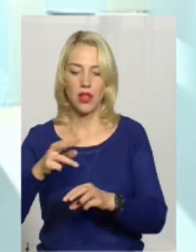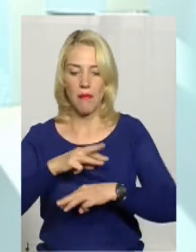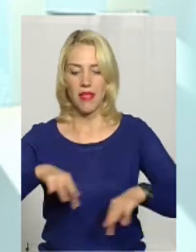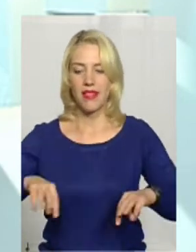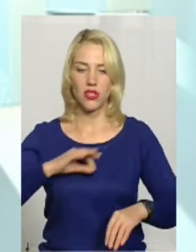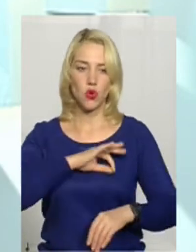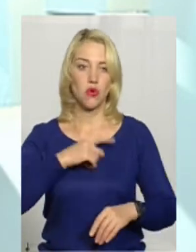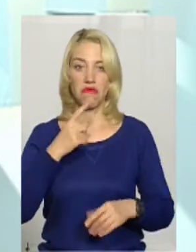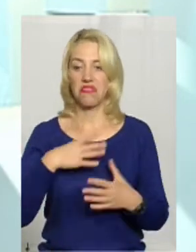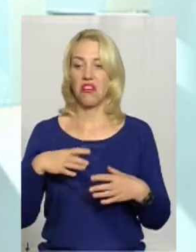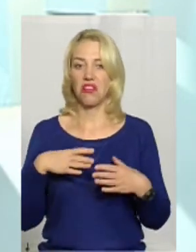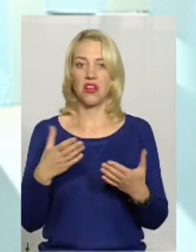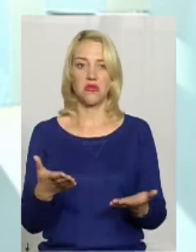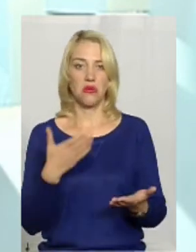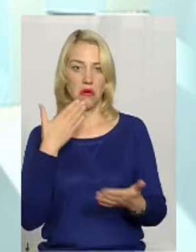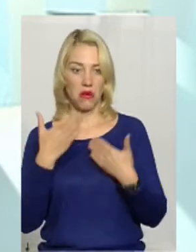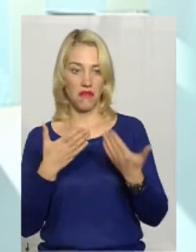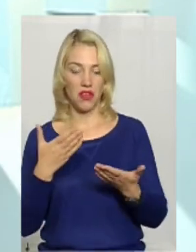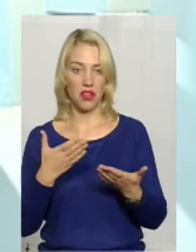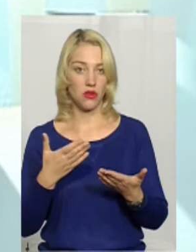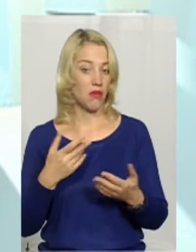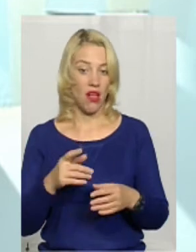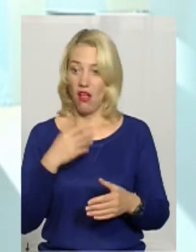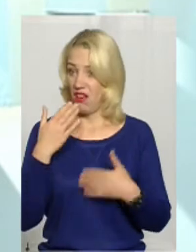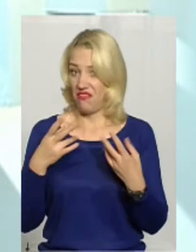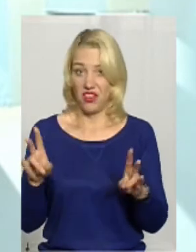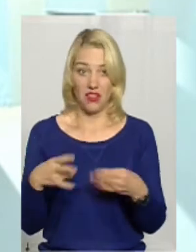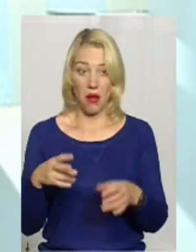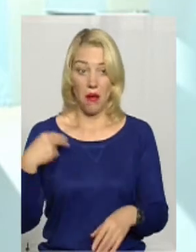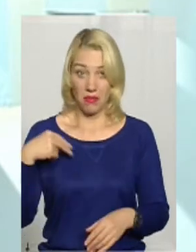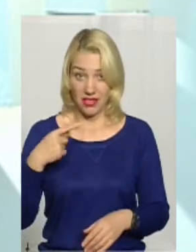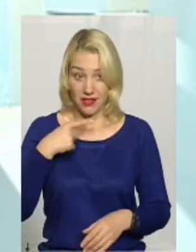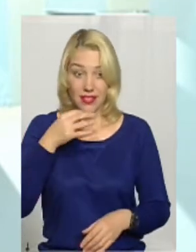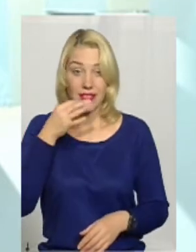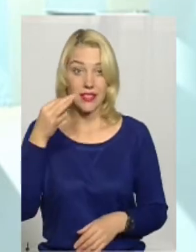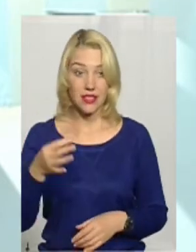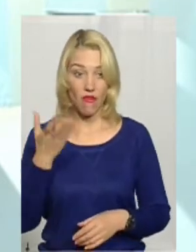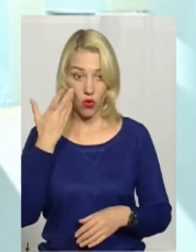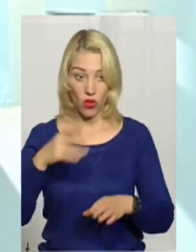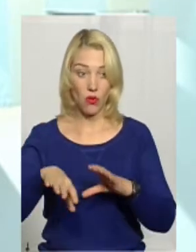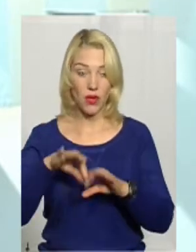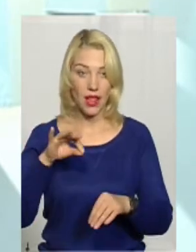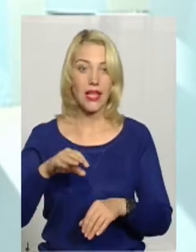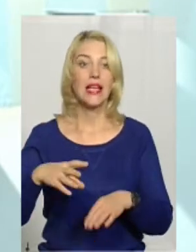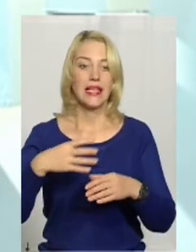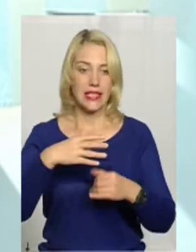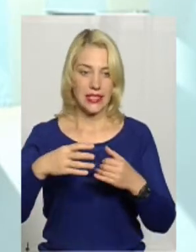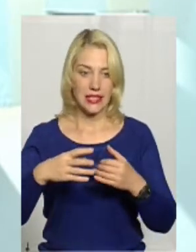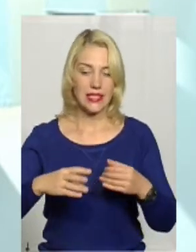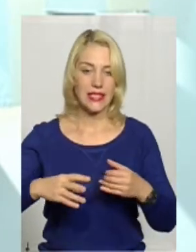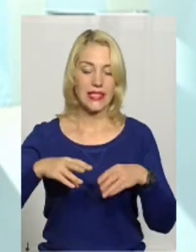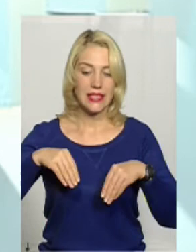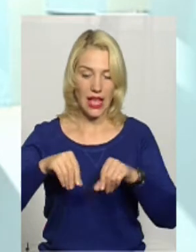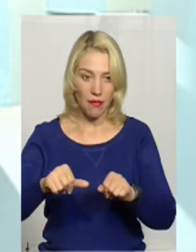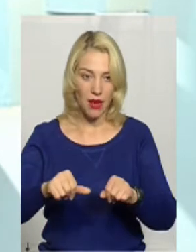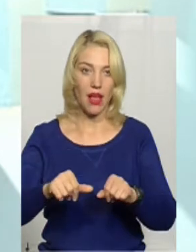каже, а для чого референдум, коли йому задали питання? А референдуму не треба. Президент сказав, ще коли його обирали, що земля піде на продаж.